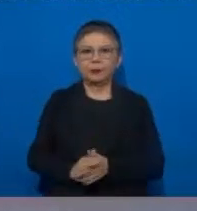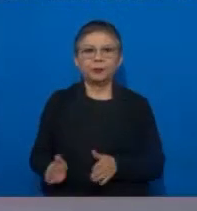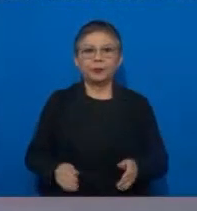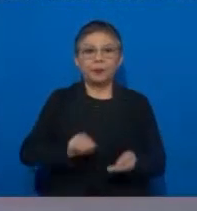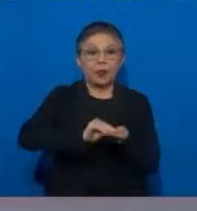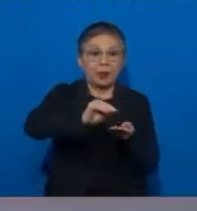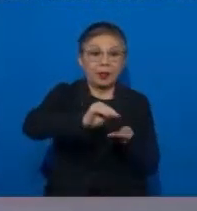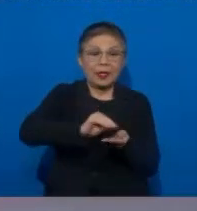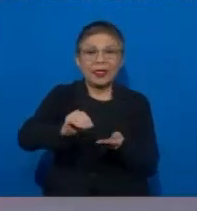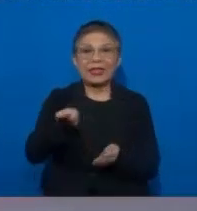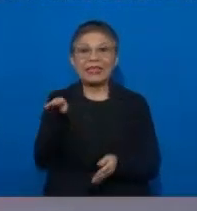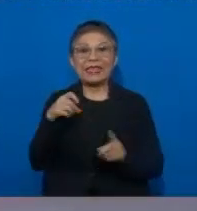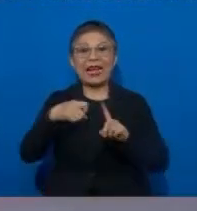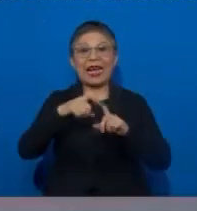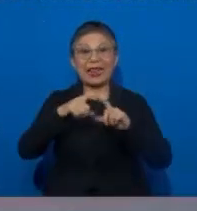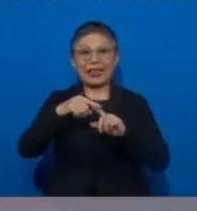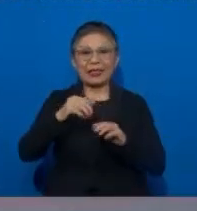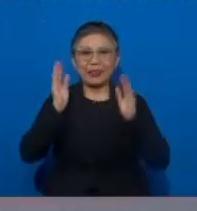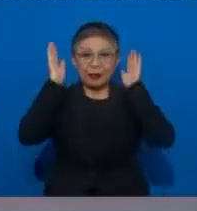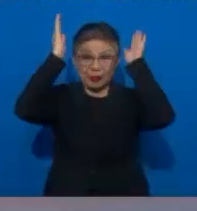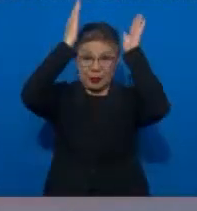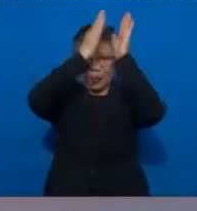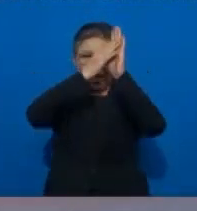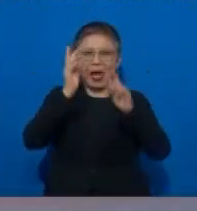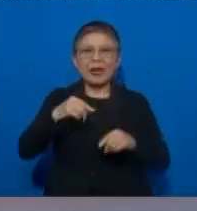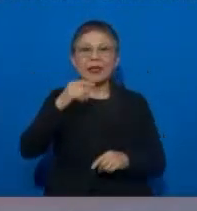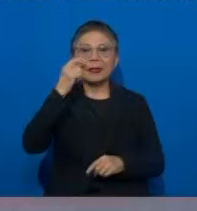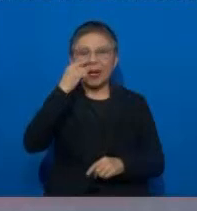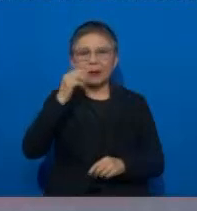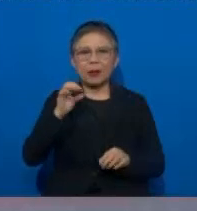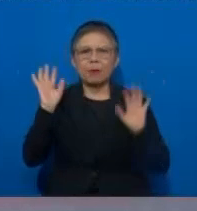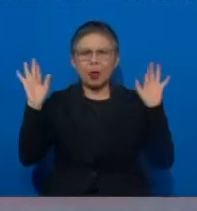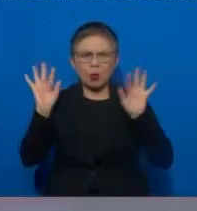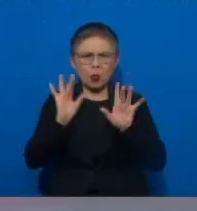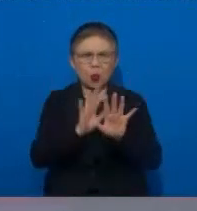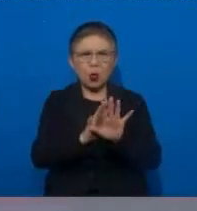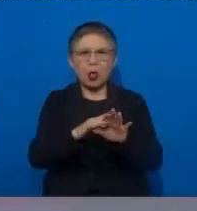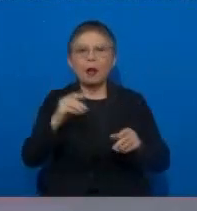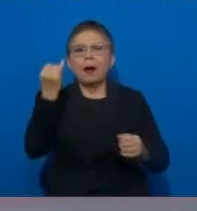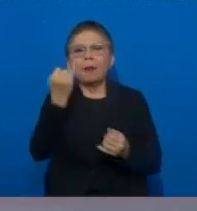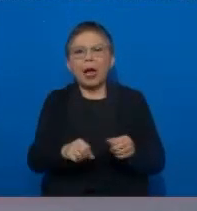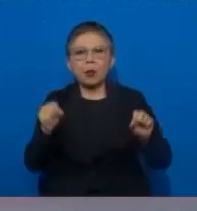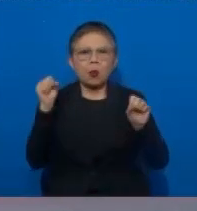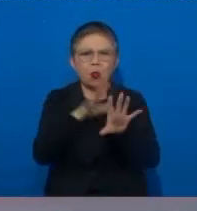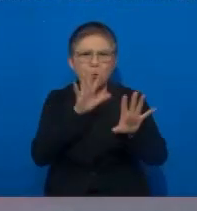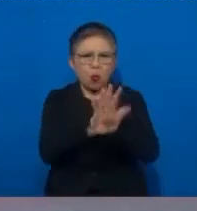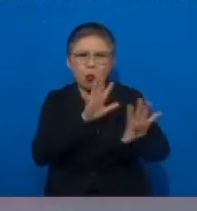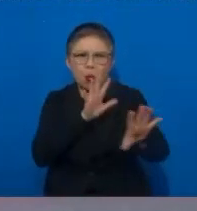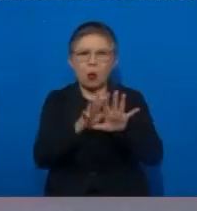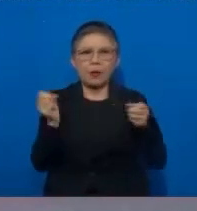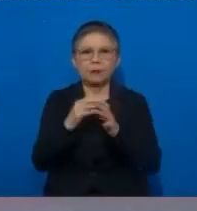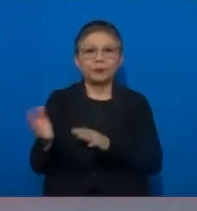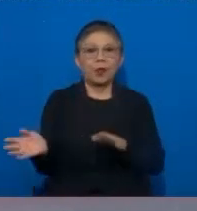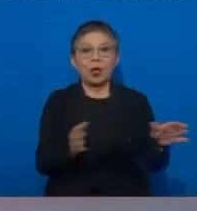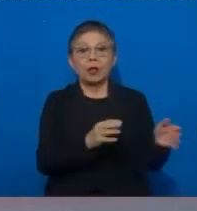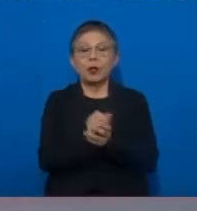Pembagian zakat di Kota Makassar, Sulawesi Selatan pada Selasa berlangsung ricuh. Ribuan warga yang mengantri saling dorong satu sama lain. Di Purwakarta, Jawa